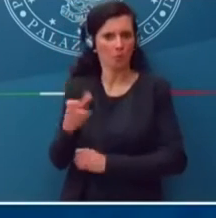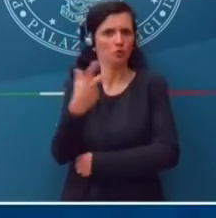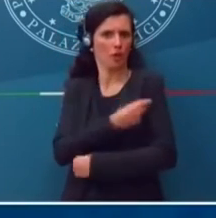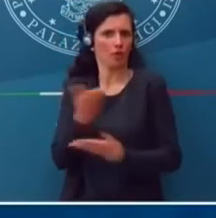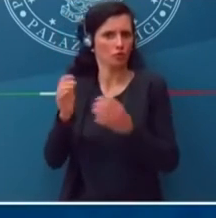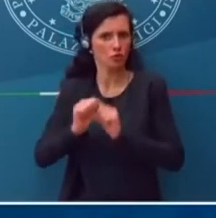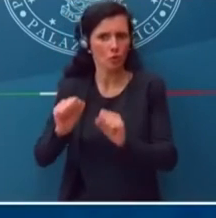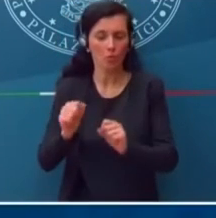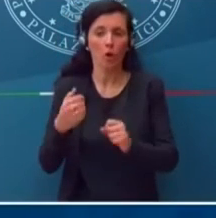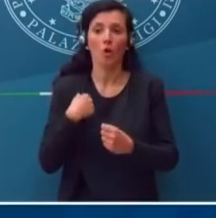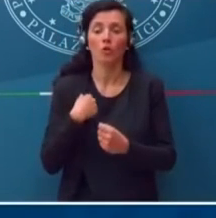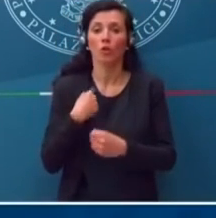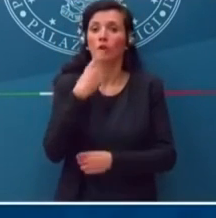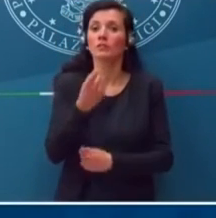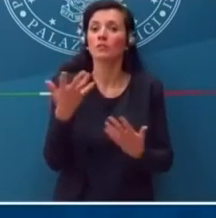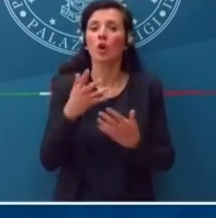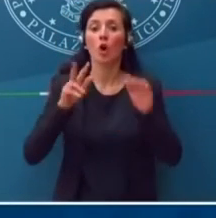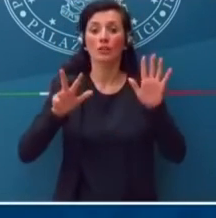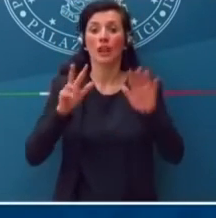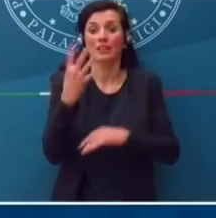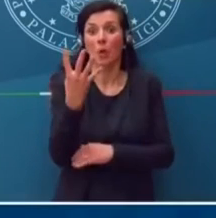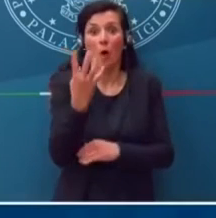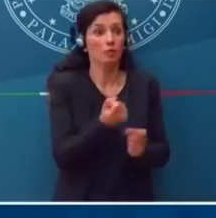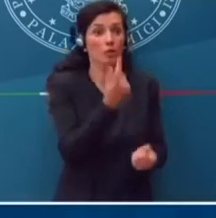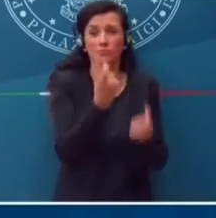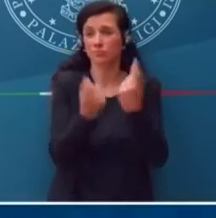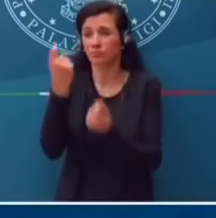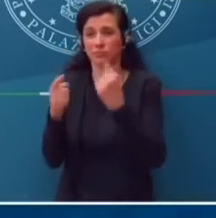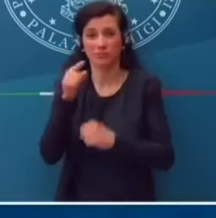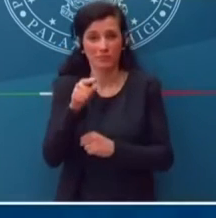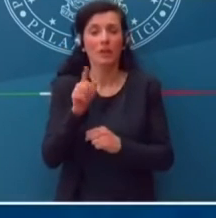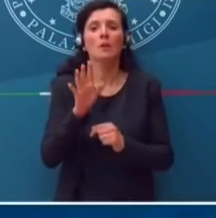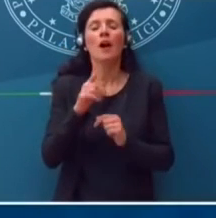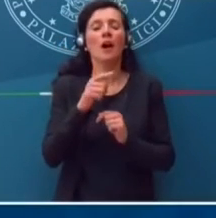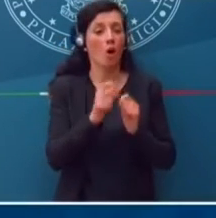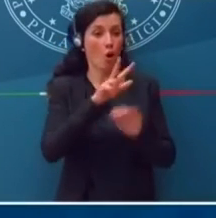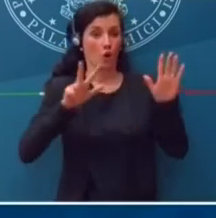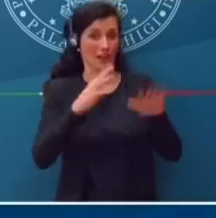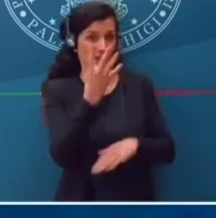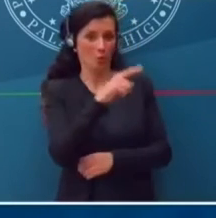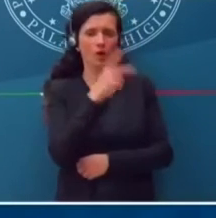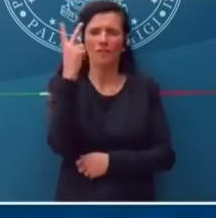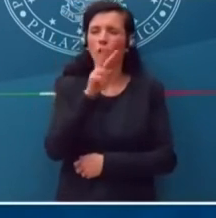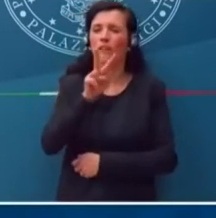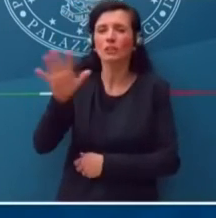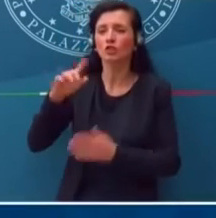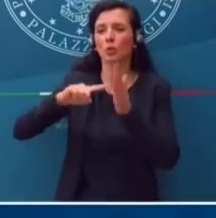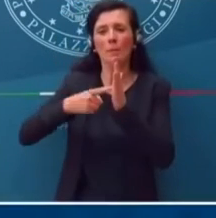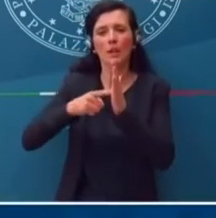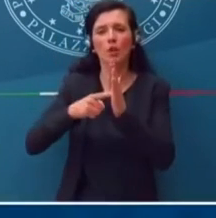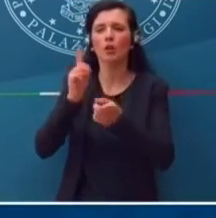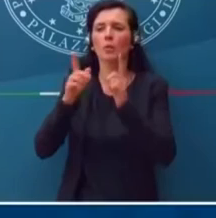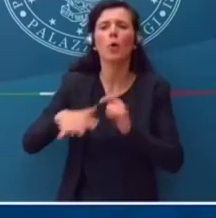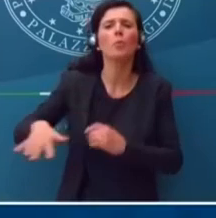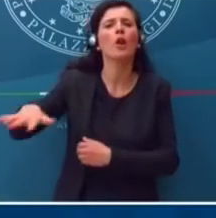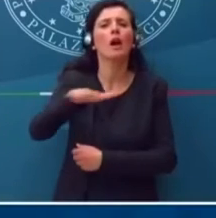stiamo parlando di 84 eventi su una popolazione di 25 milioni